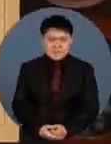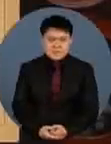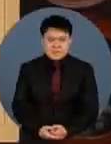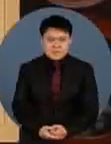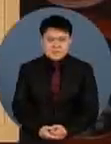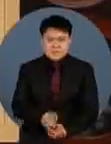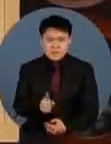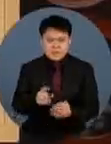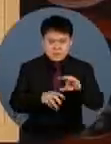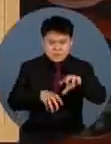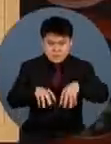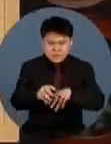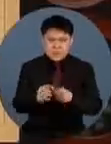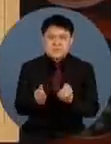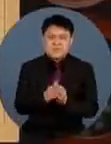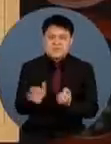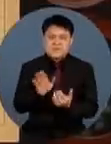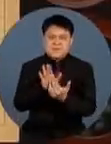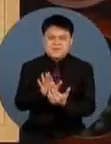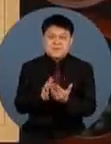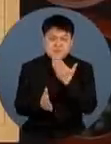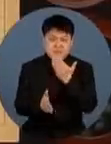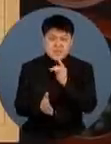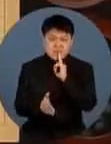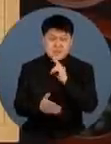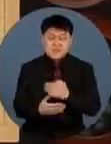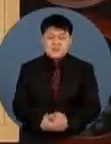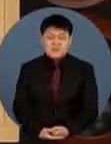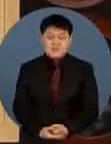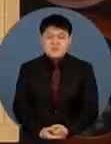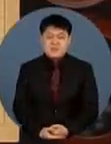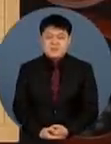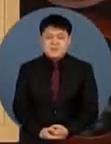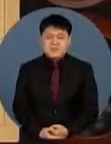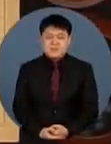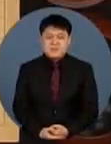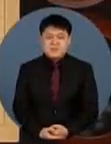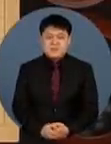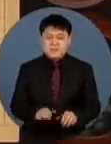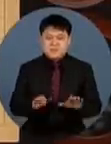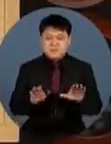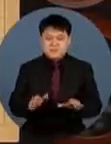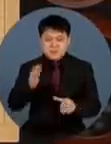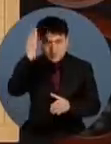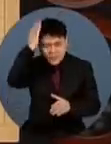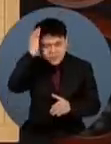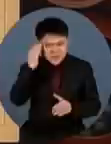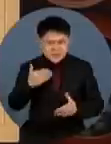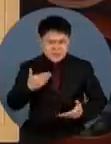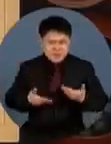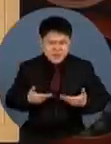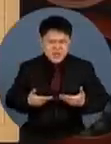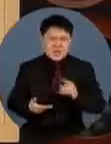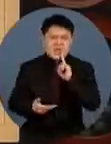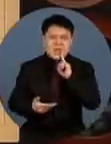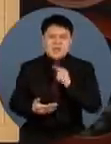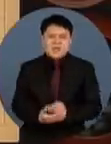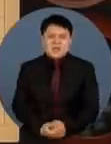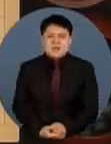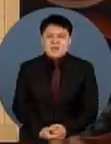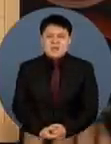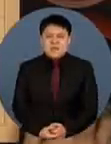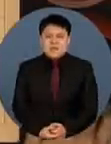저런 교환들 때문에, 네, 꽉 막을 수가 있었고요. 그렇습니다. 자, 이제는 흙의 길이 바쁘게 됐습니다.